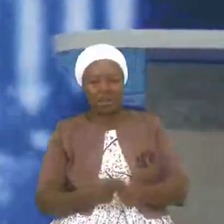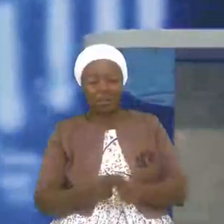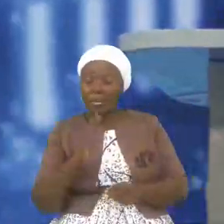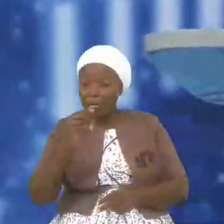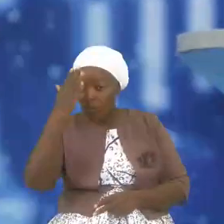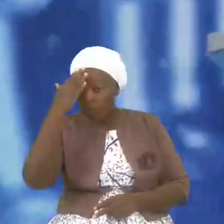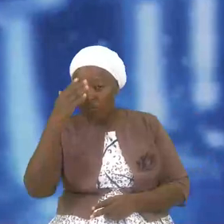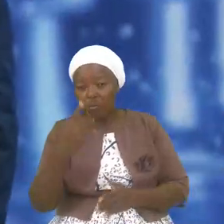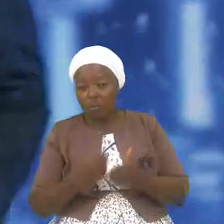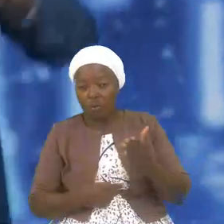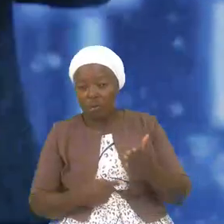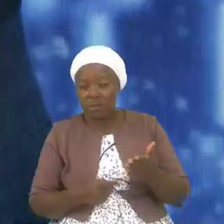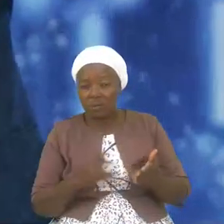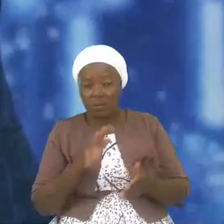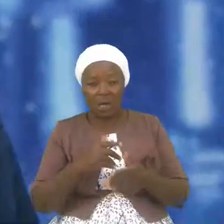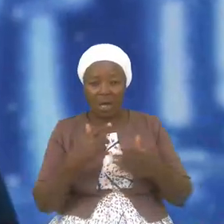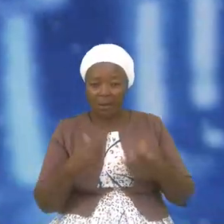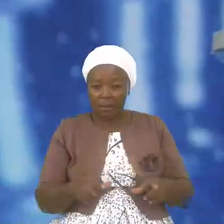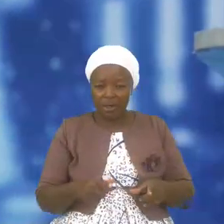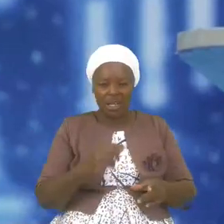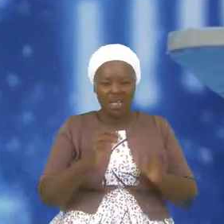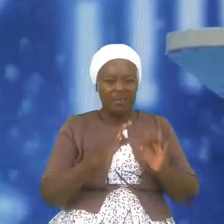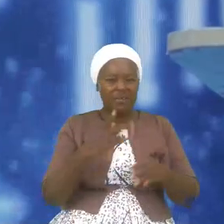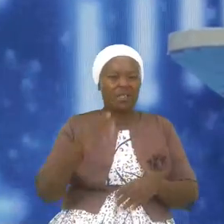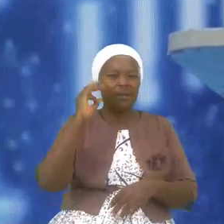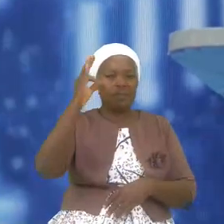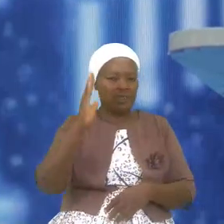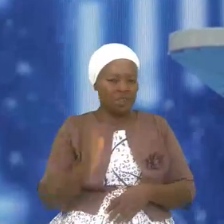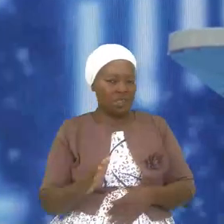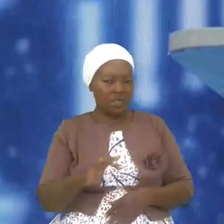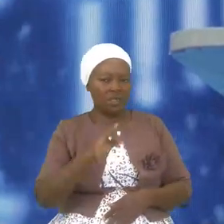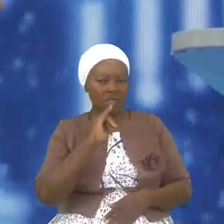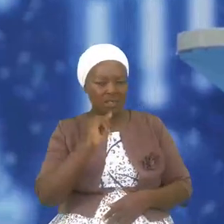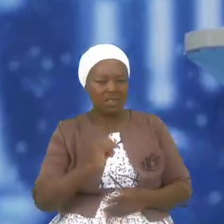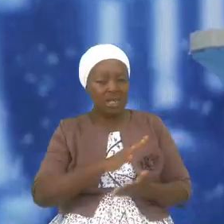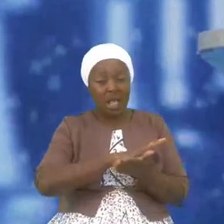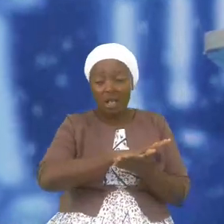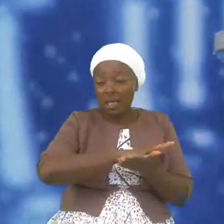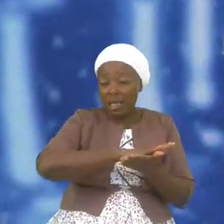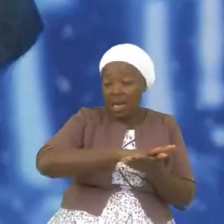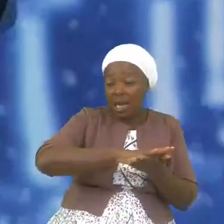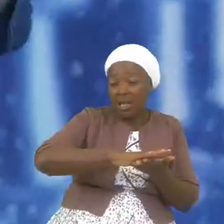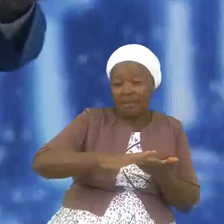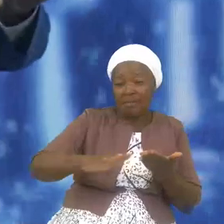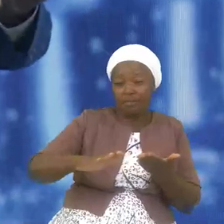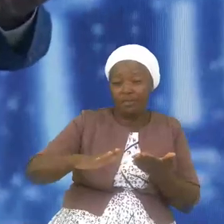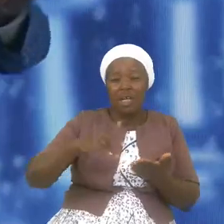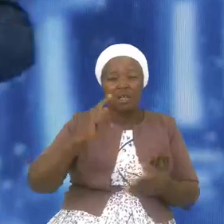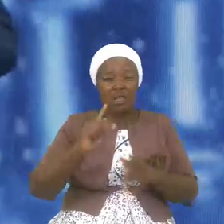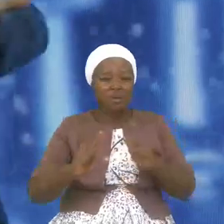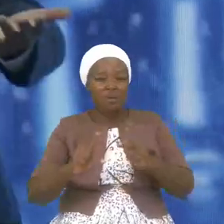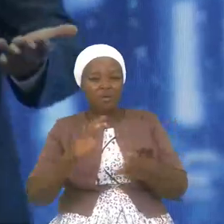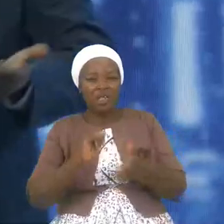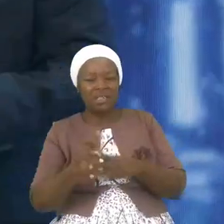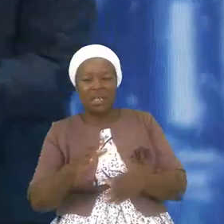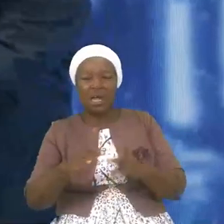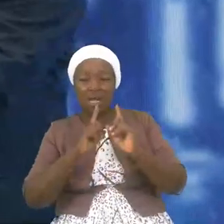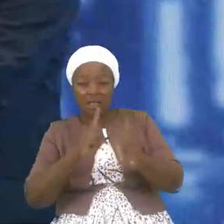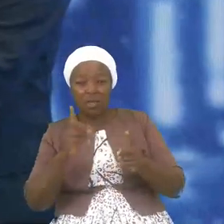Vous savez pourquoi? Si le prédicateur est clair, ceux qui répondent